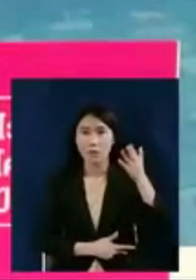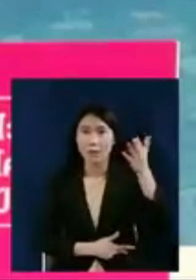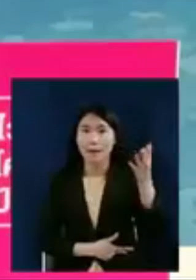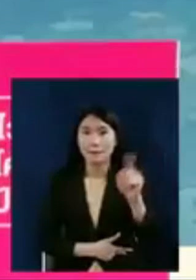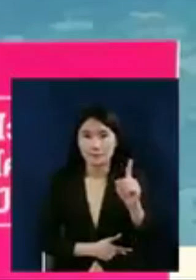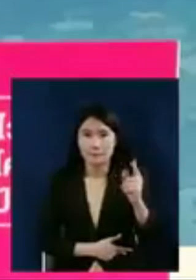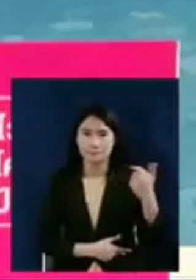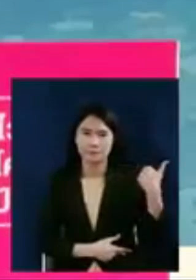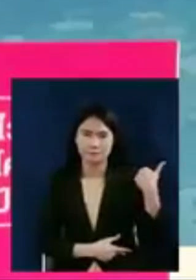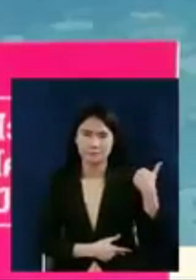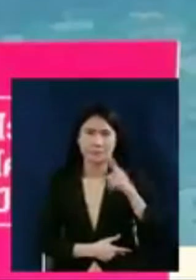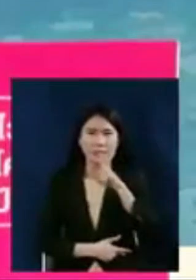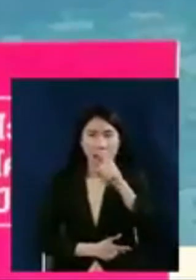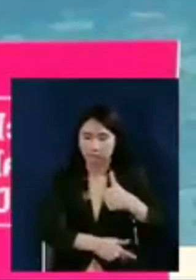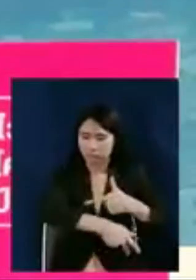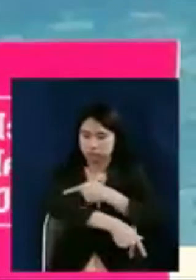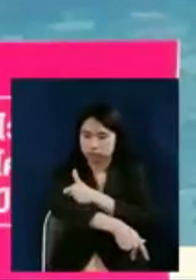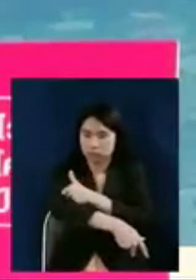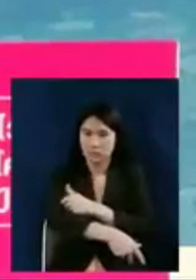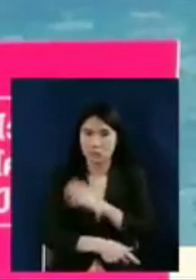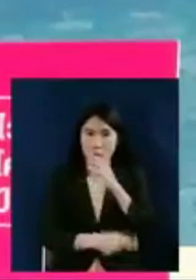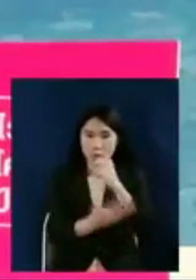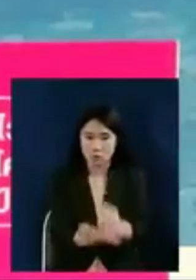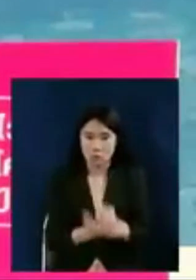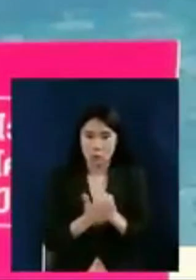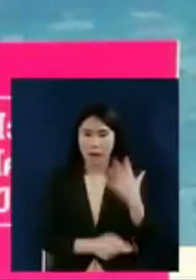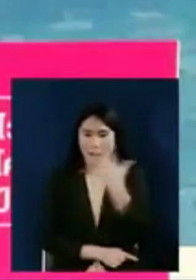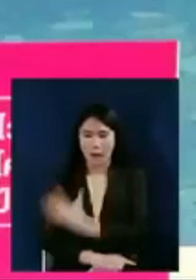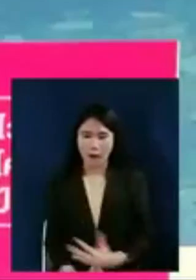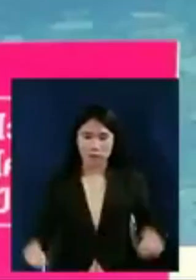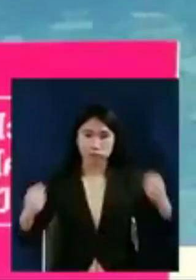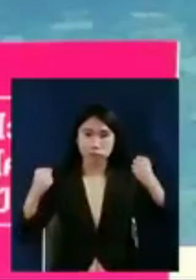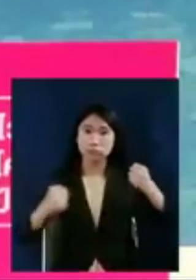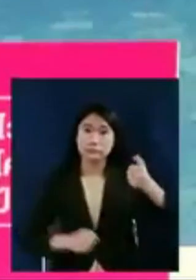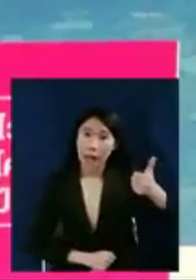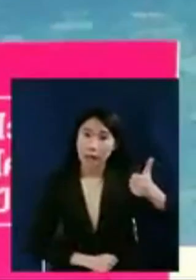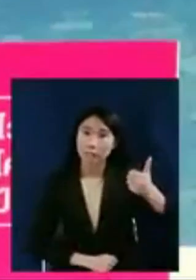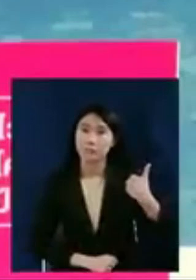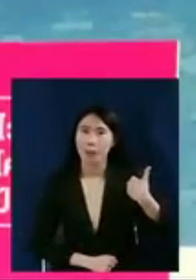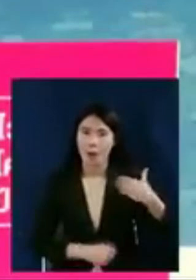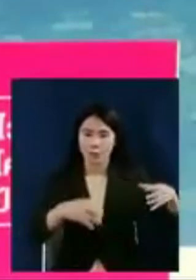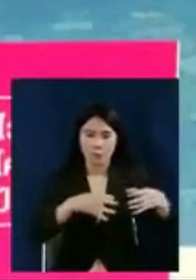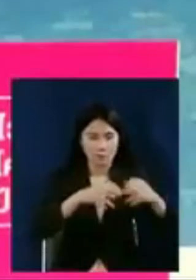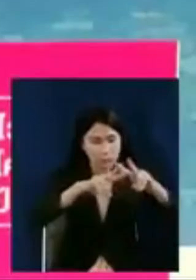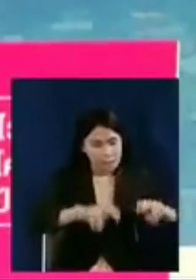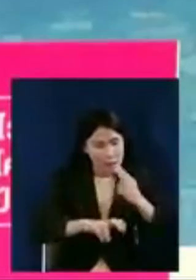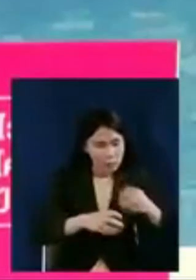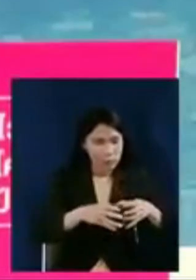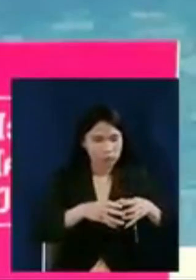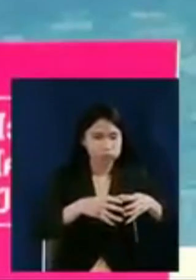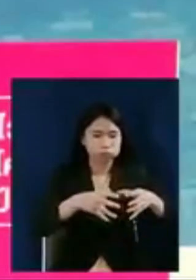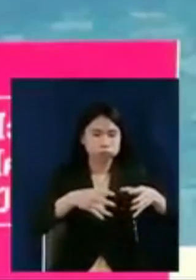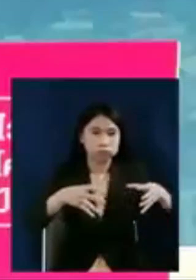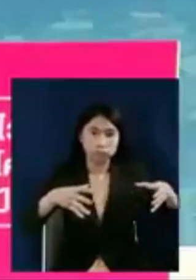ขึ้นทะเบียนนำมาใช้ได้เกาะนก่อนเพื่อนเลยนะเอามาใช้ในหลายประเทศตะวันตกก็คือวัคซีนที่ผลิตจาก mrna